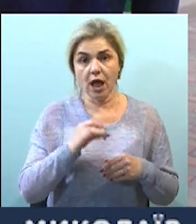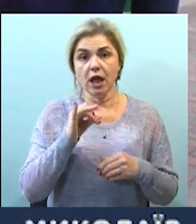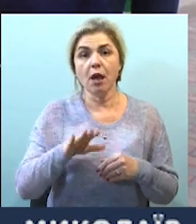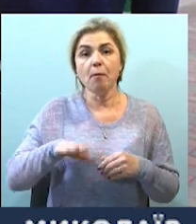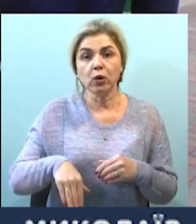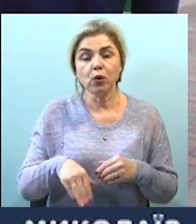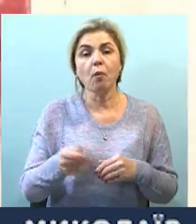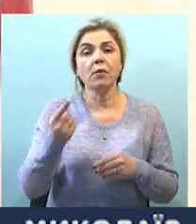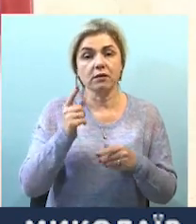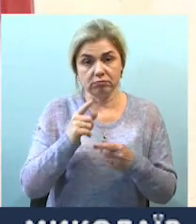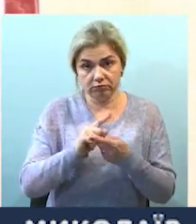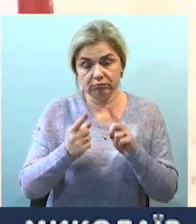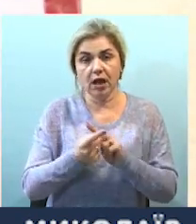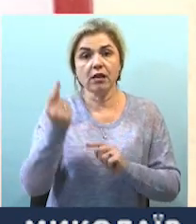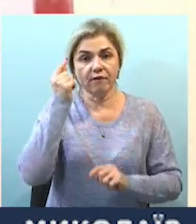потім стало відомо.